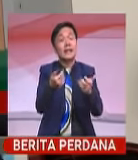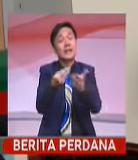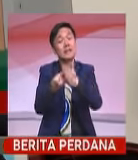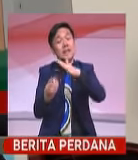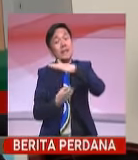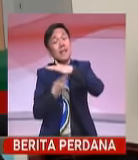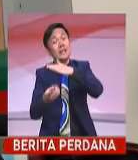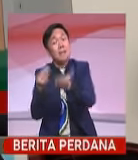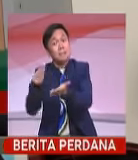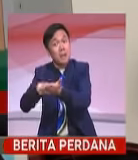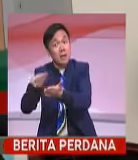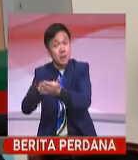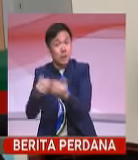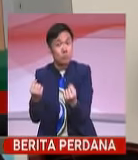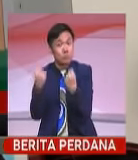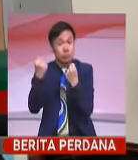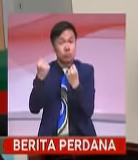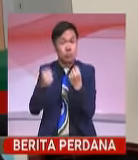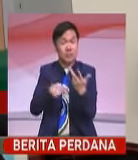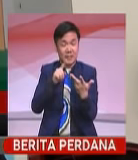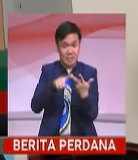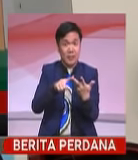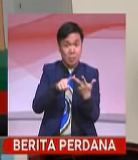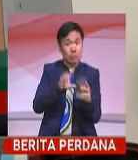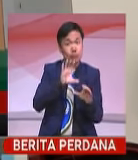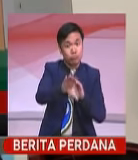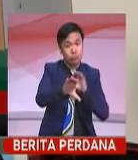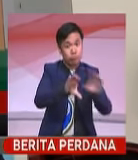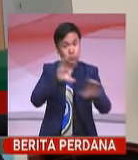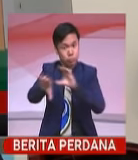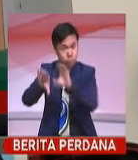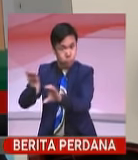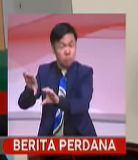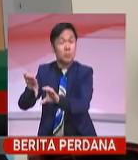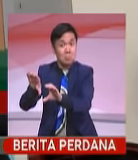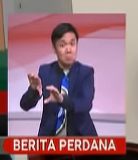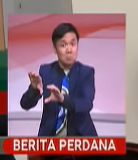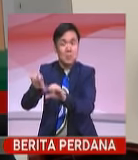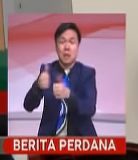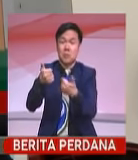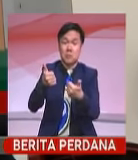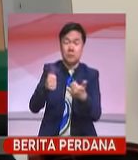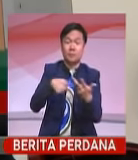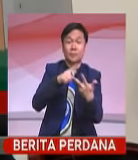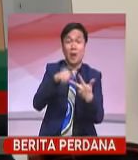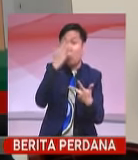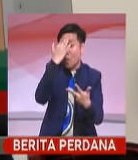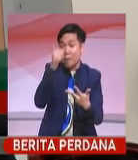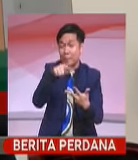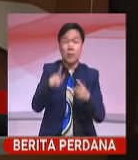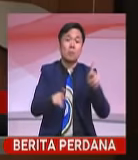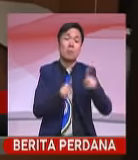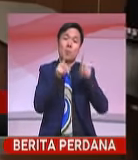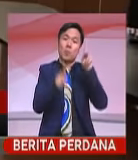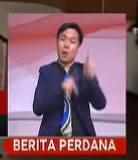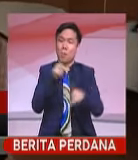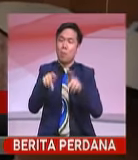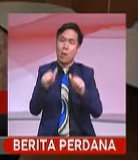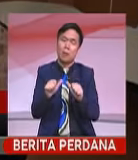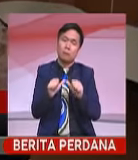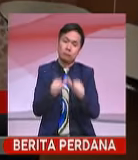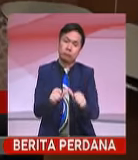juga melaksanakan suntikan fiskal untuk memastikan, satu, melindungi kehidupan rakyat.